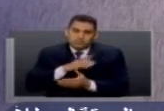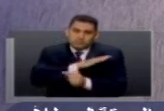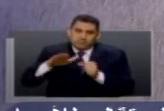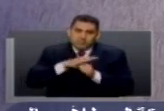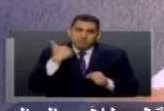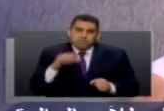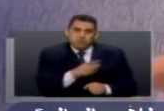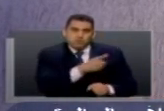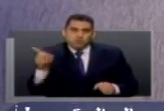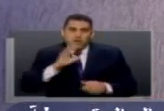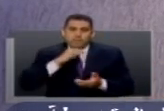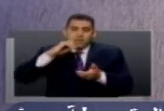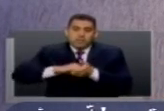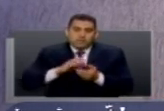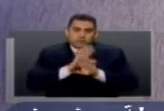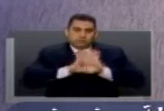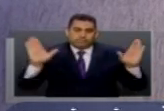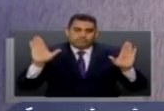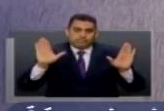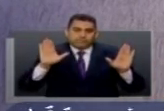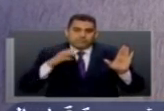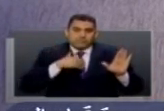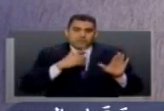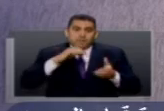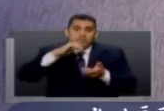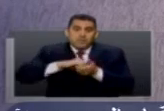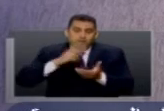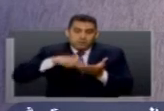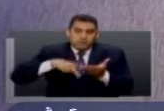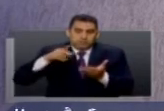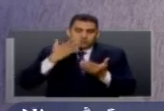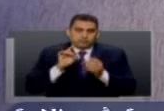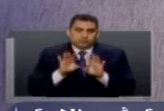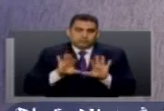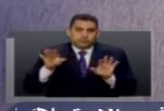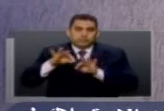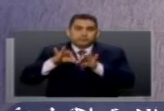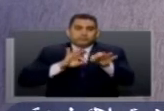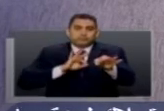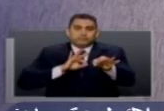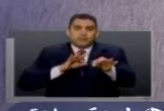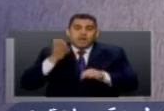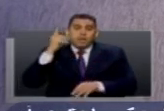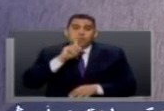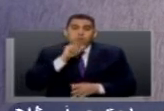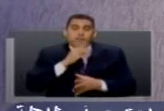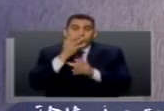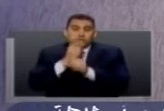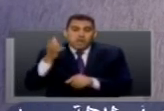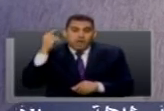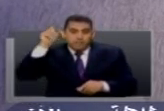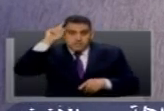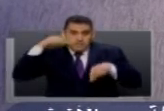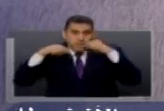اذا ننقض جميع العهود اضف الى هذا مساله مهمه العهود التي بذلها النبي صلى الله عليه وسلم لليهود